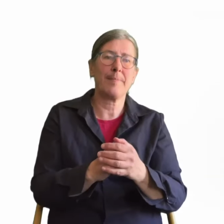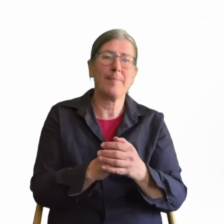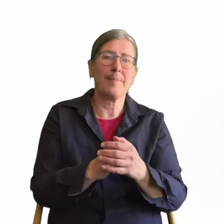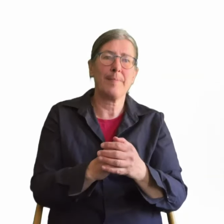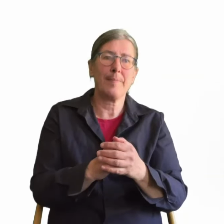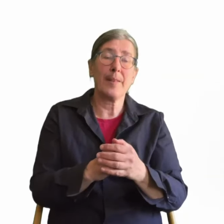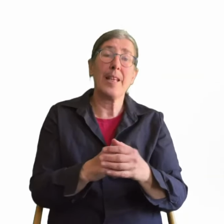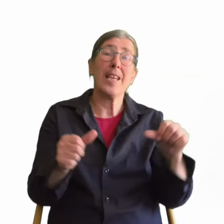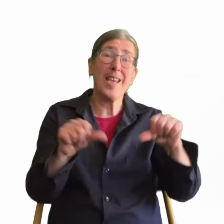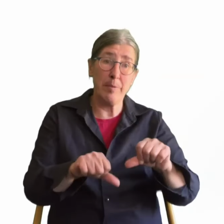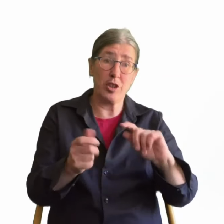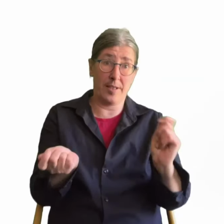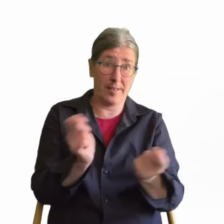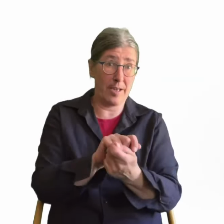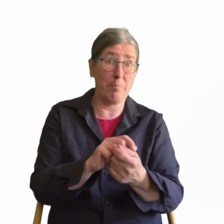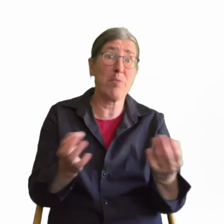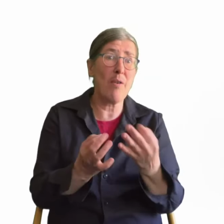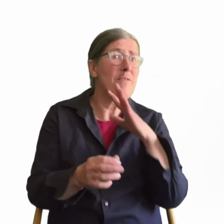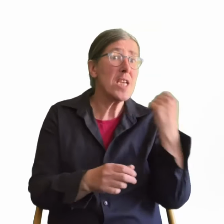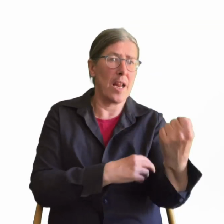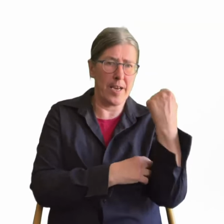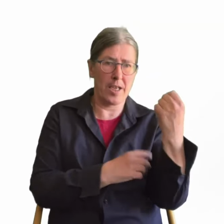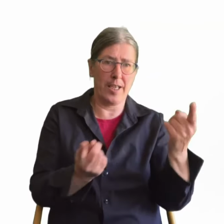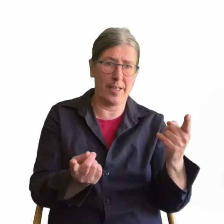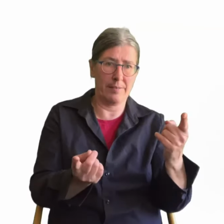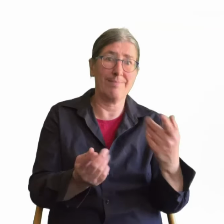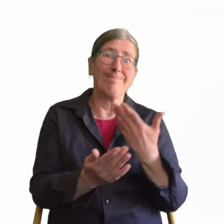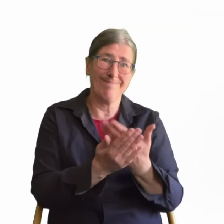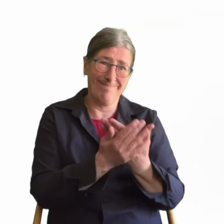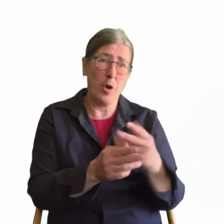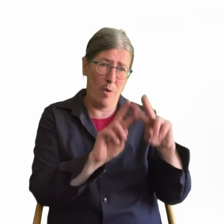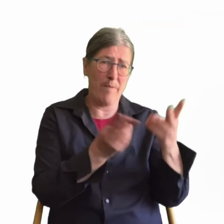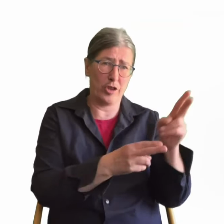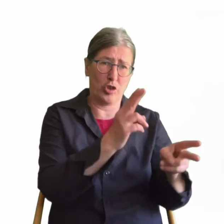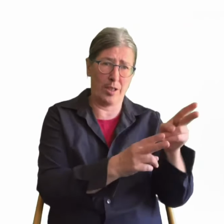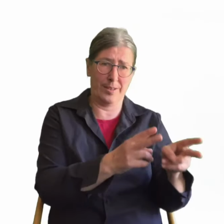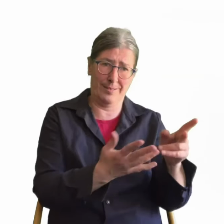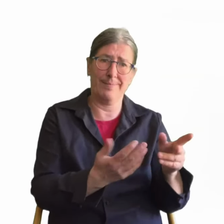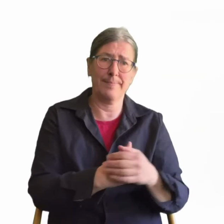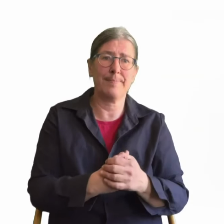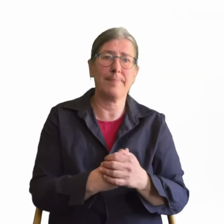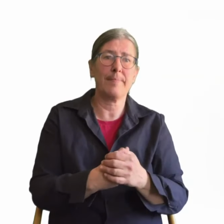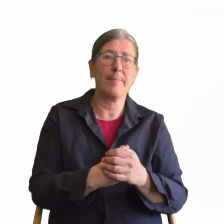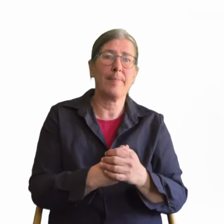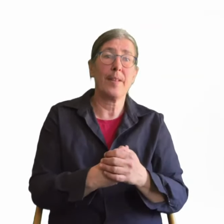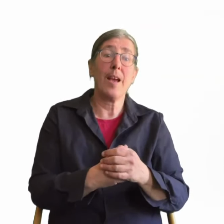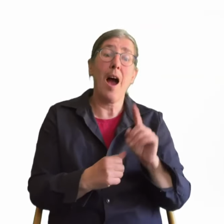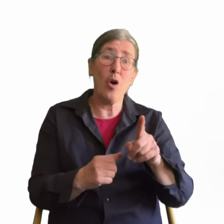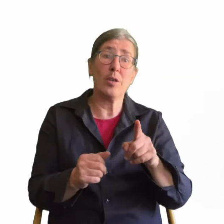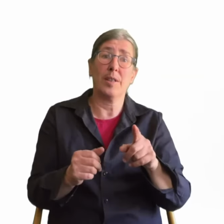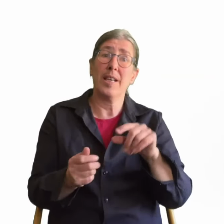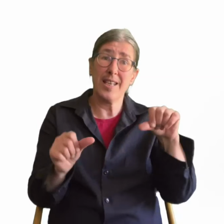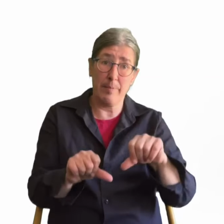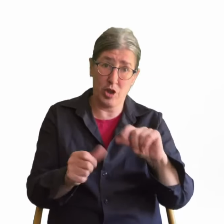Und das chemische Recycling braucht viel Energie und schadet daher der Ökobilanz, also auch der Umwelt. Außerdem